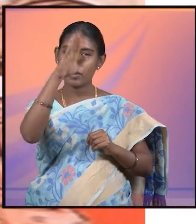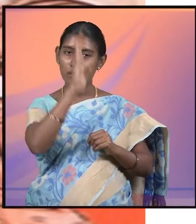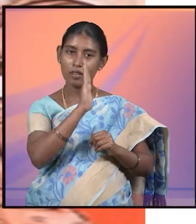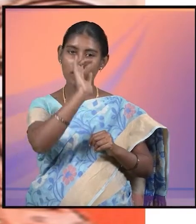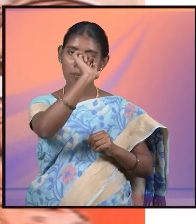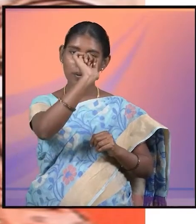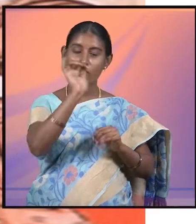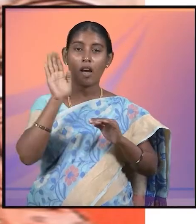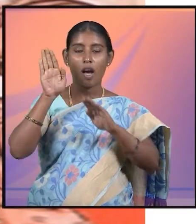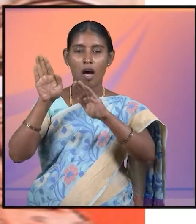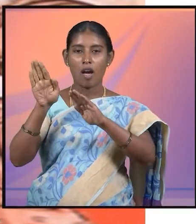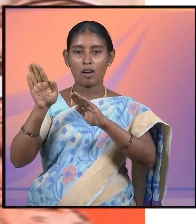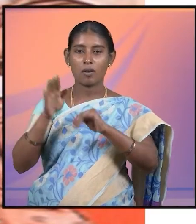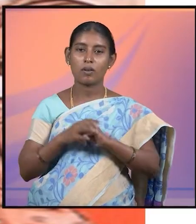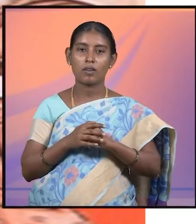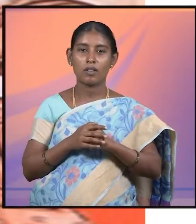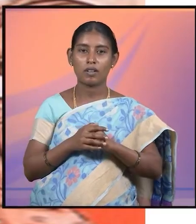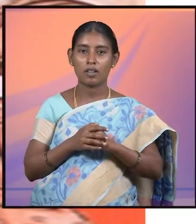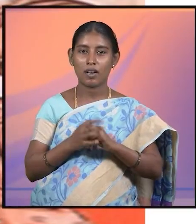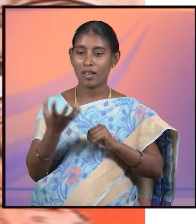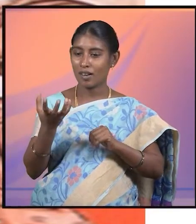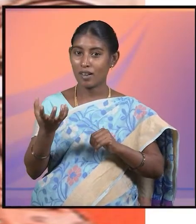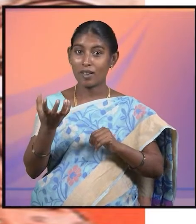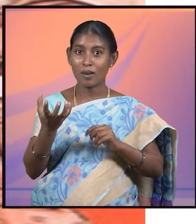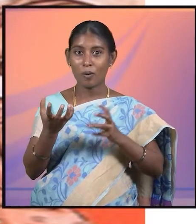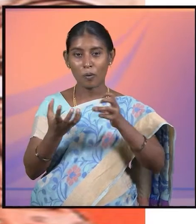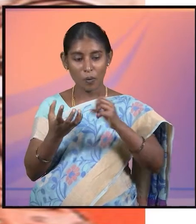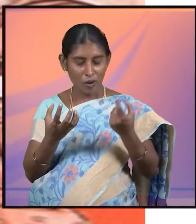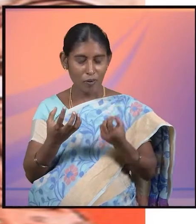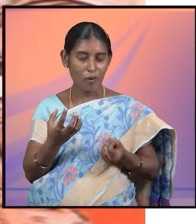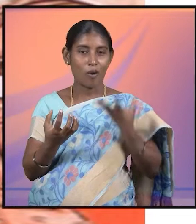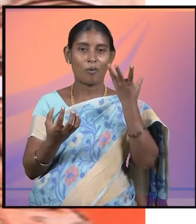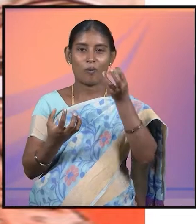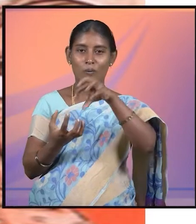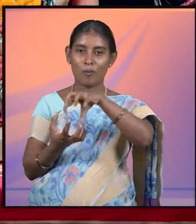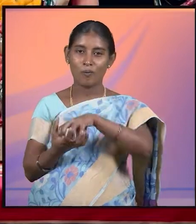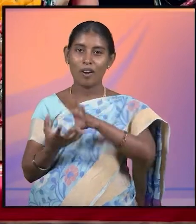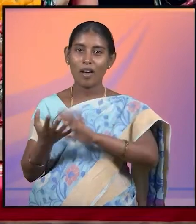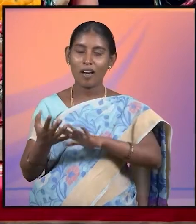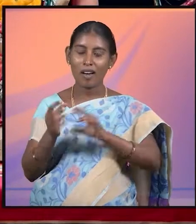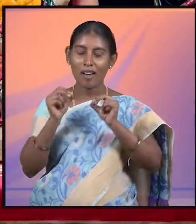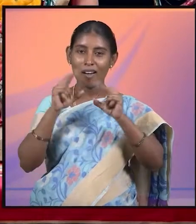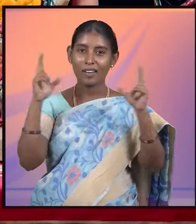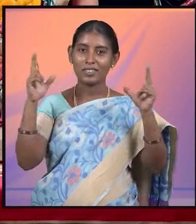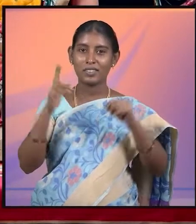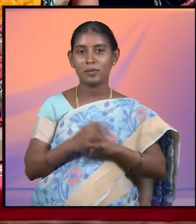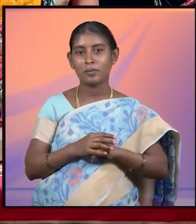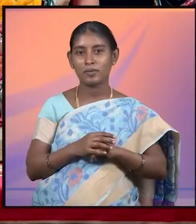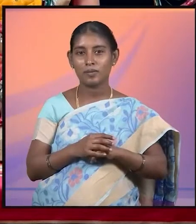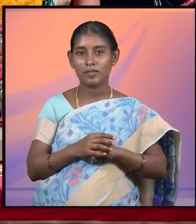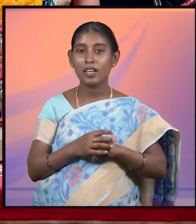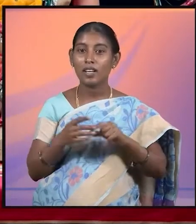சாமியோட அருளால ஒரு மாம்பழம் வந்தது அவர் கையில. வந்ததா? அடே ஆச்சரியமா